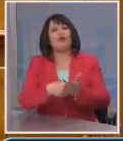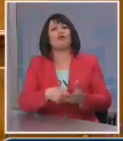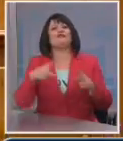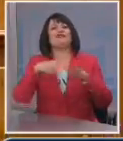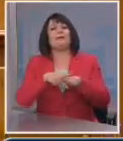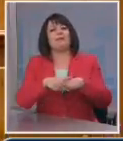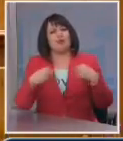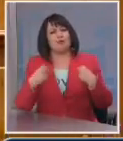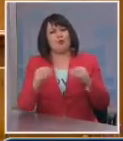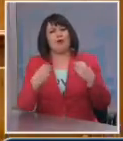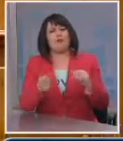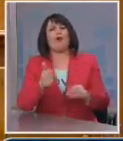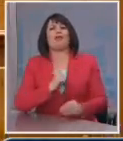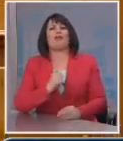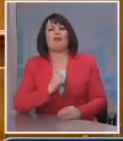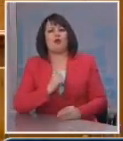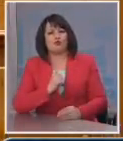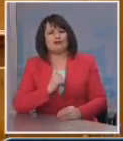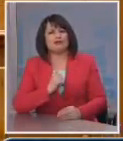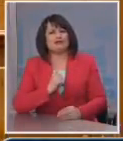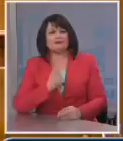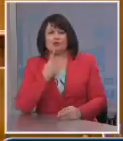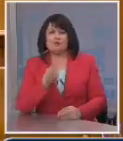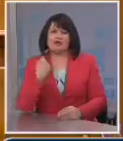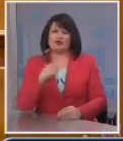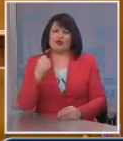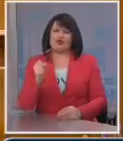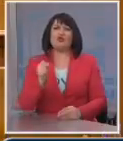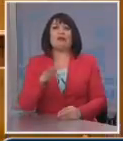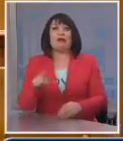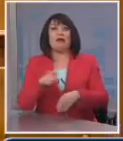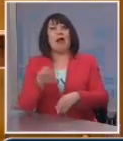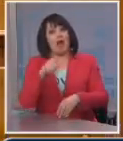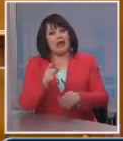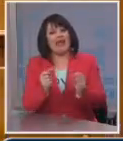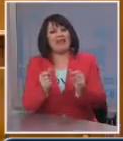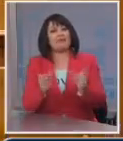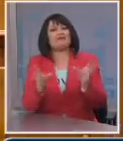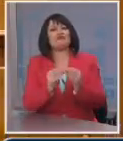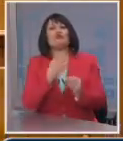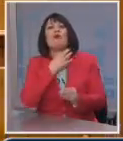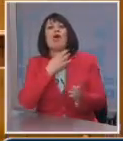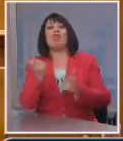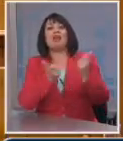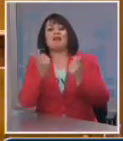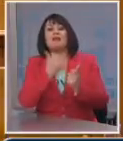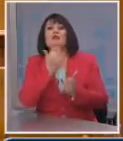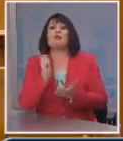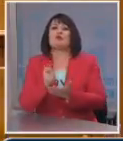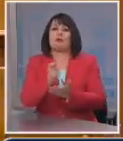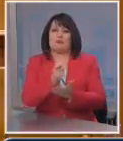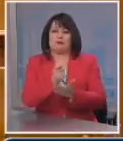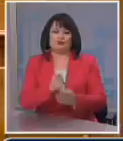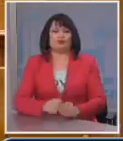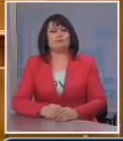Αποκρατικοποιήσεων, το οποίο με τόση λύσα πολεμήσατε, και φυσικά τη ρύθμιση για τα κόκκινα δάνεια. Θα έρθουν λοιπόν και οι έμεσοι φόροι και